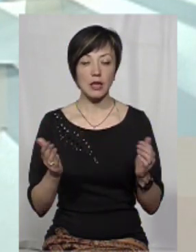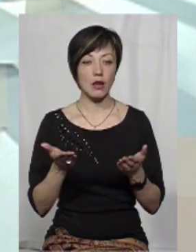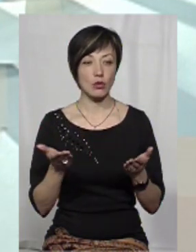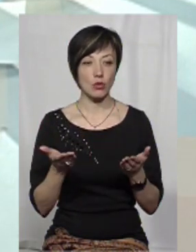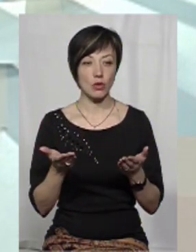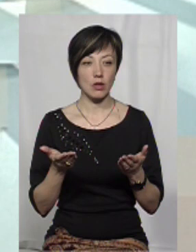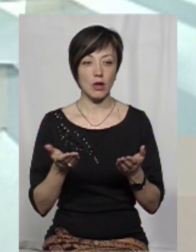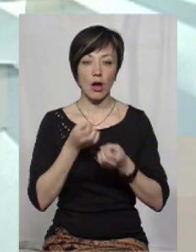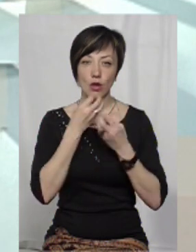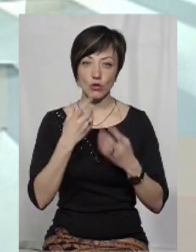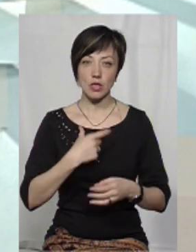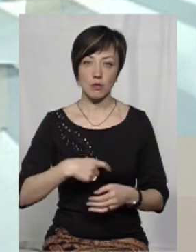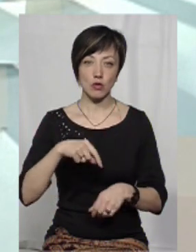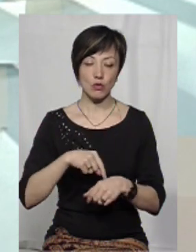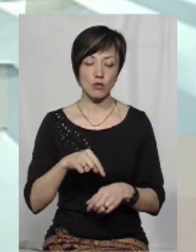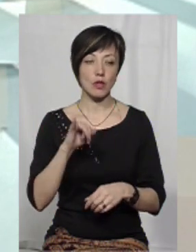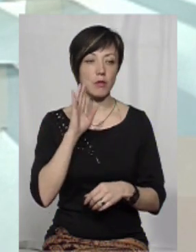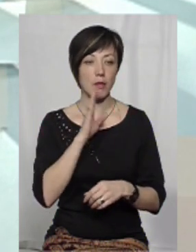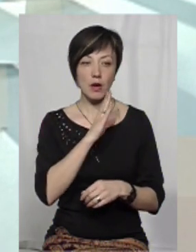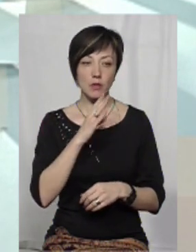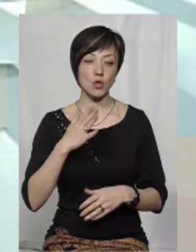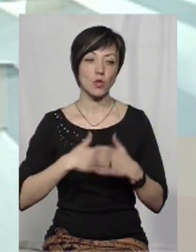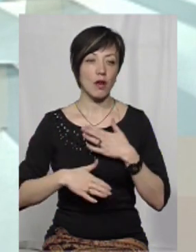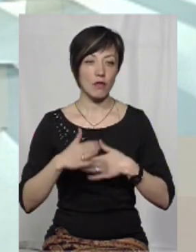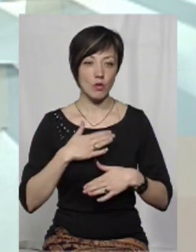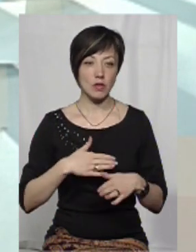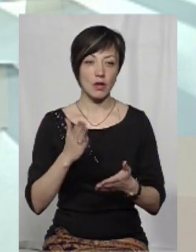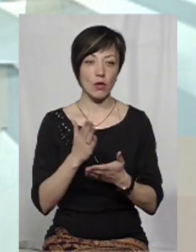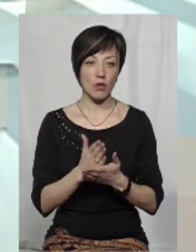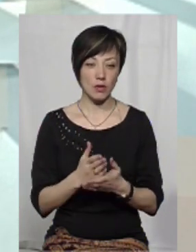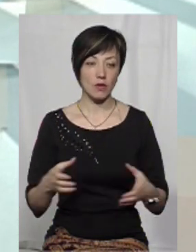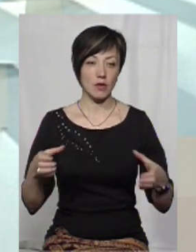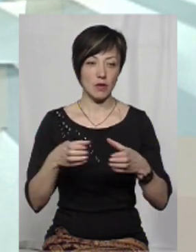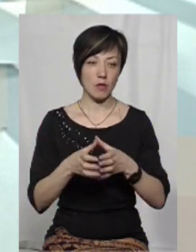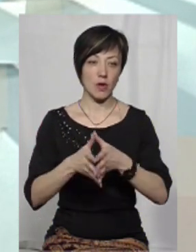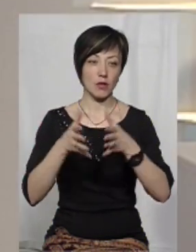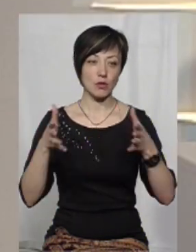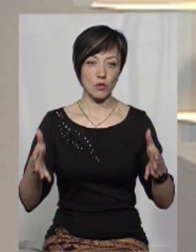які хорошо себя чувствуют, и мамы, они с удовольствием находятся в такой